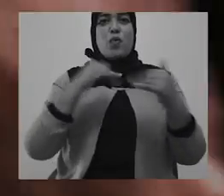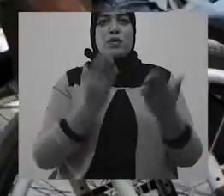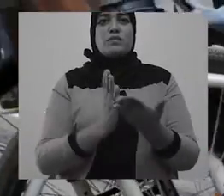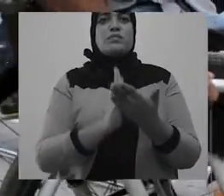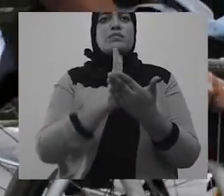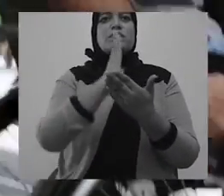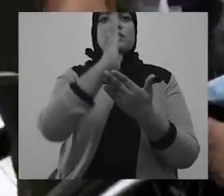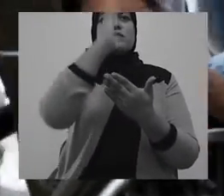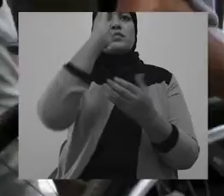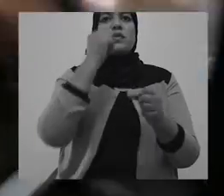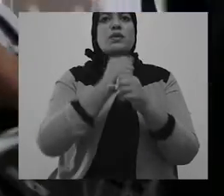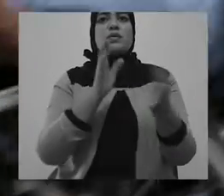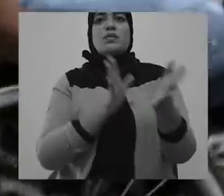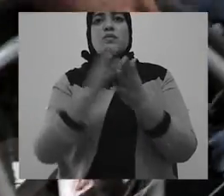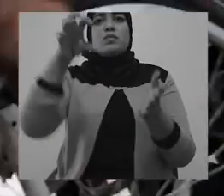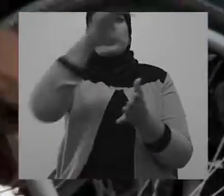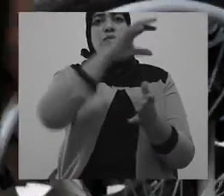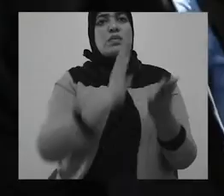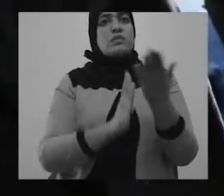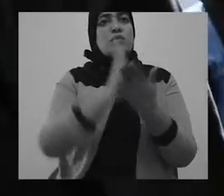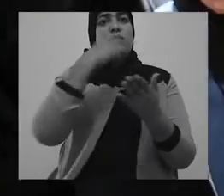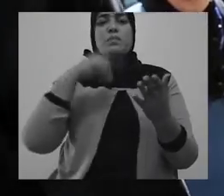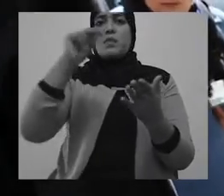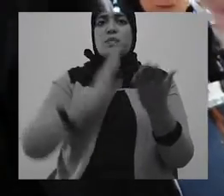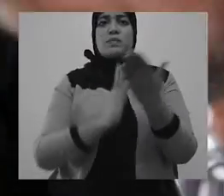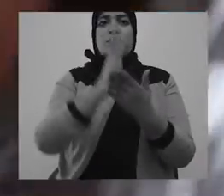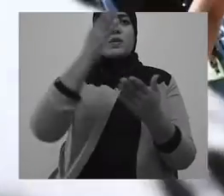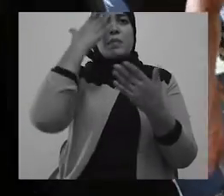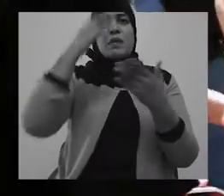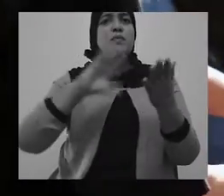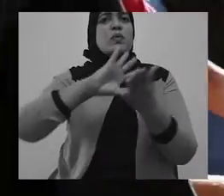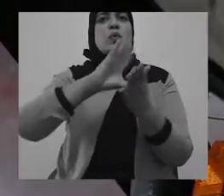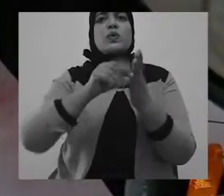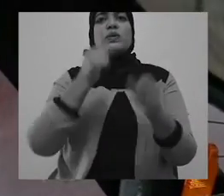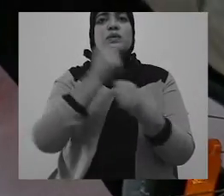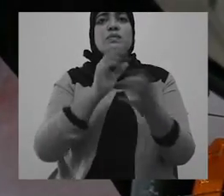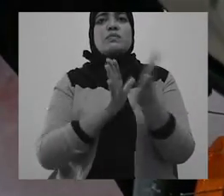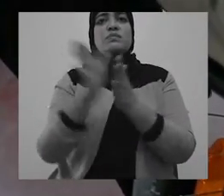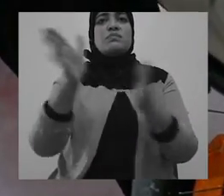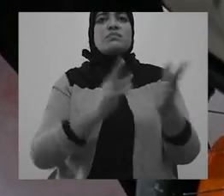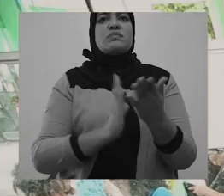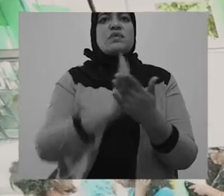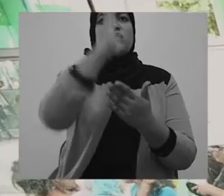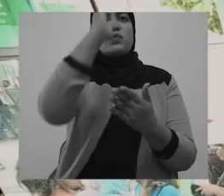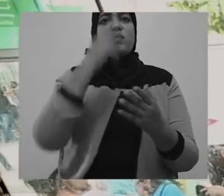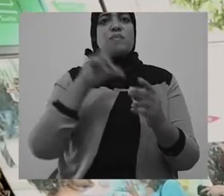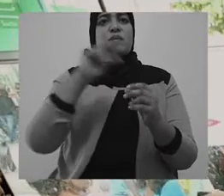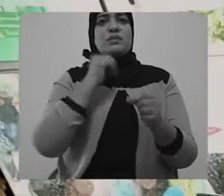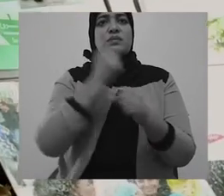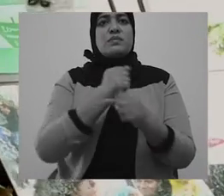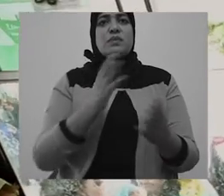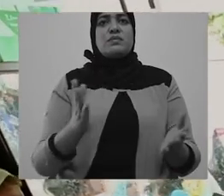et qui sont entre les mains des organisations de personnes handicapées dans chacun des trois pays. C'est à eux maintenant de continuer